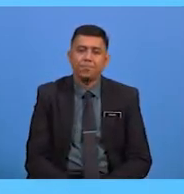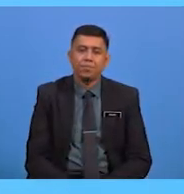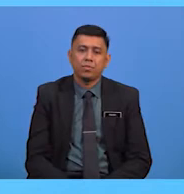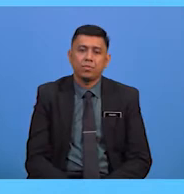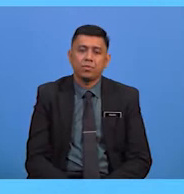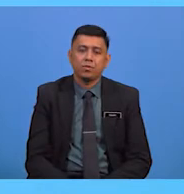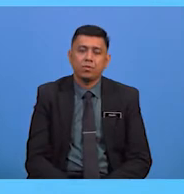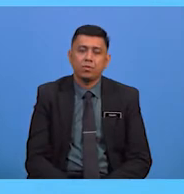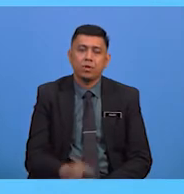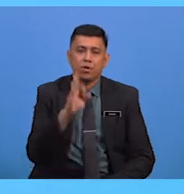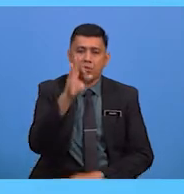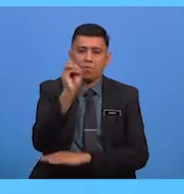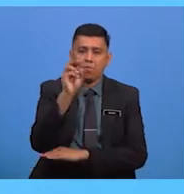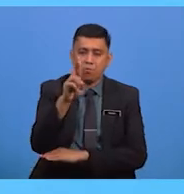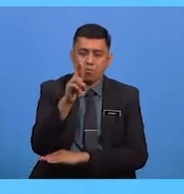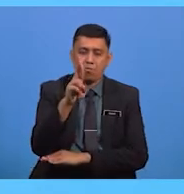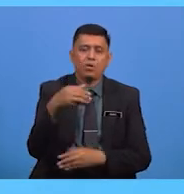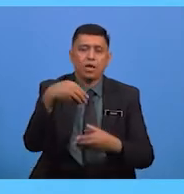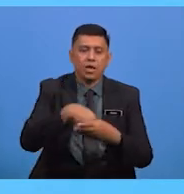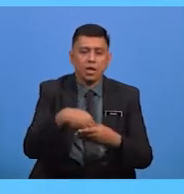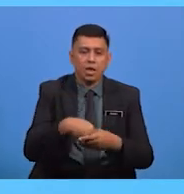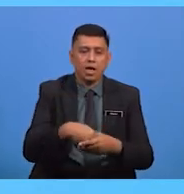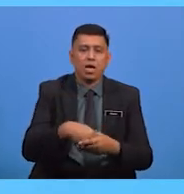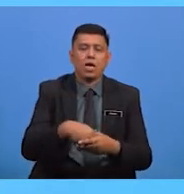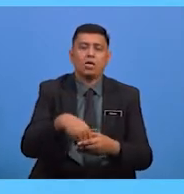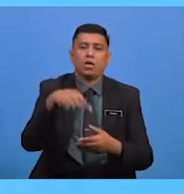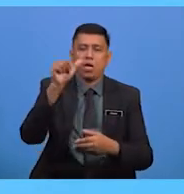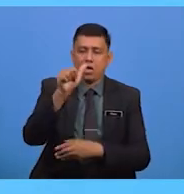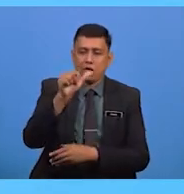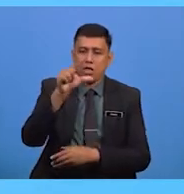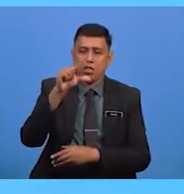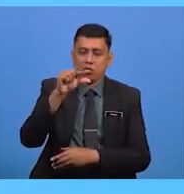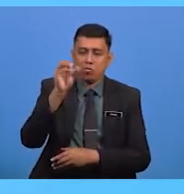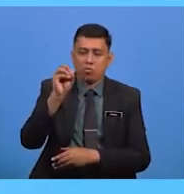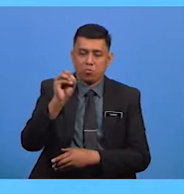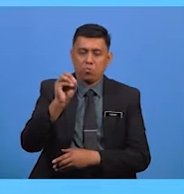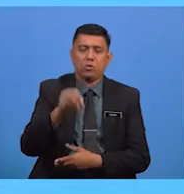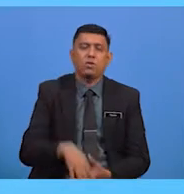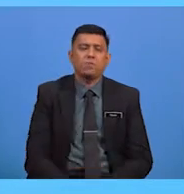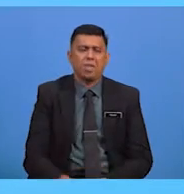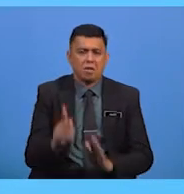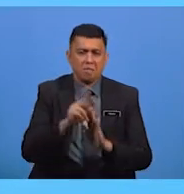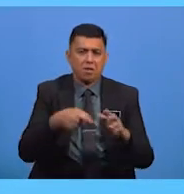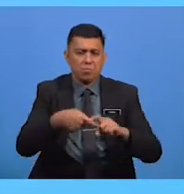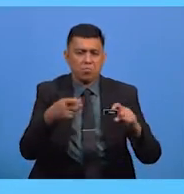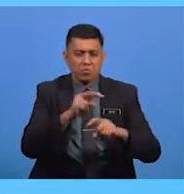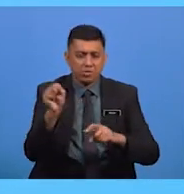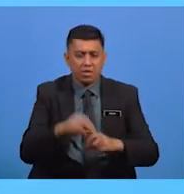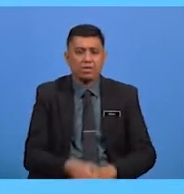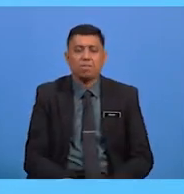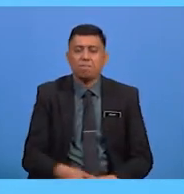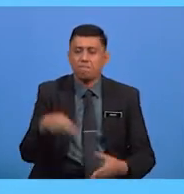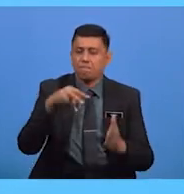ulangan for dalam algoritma bubble sort ini. Lakarkan simbol keputusan dan